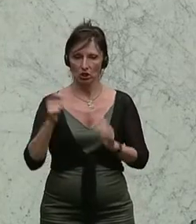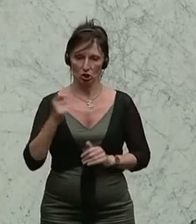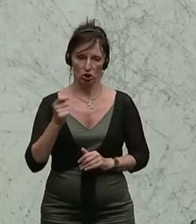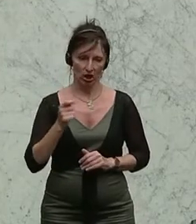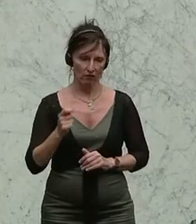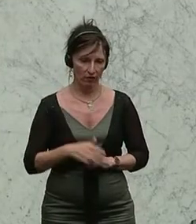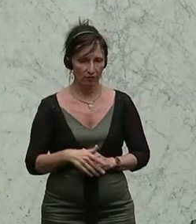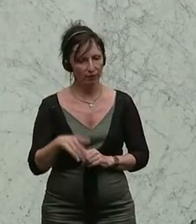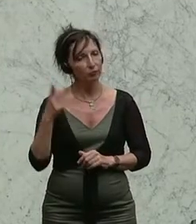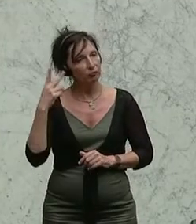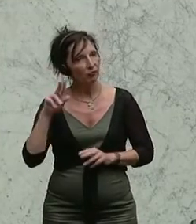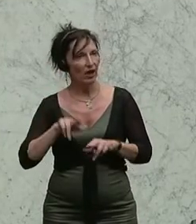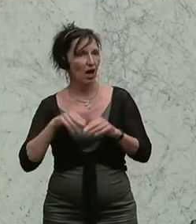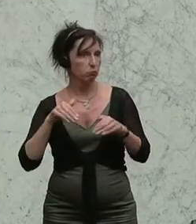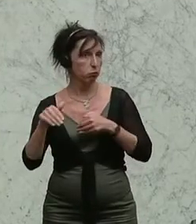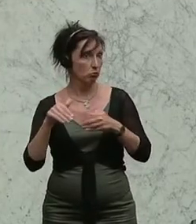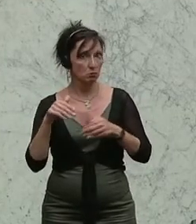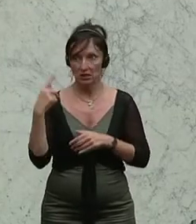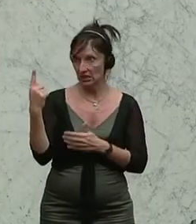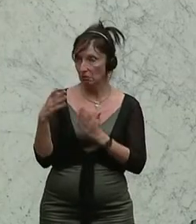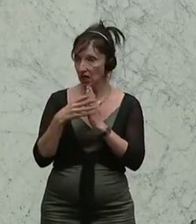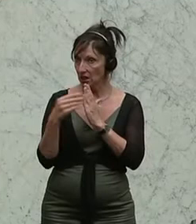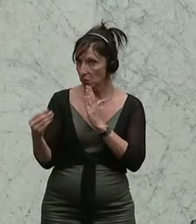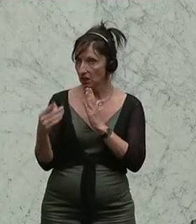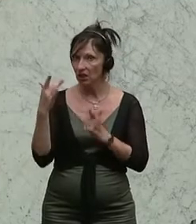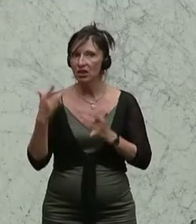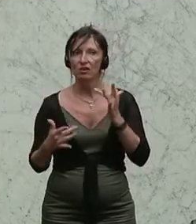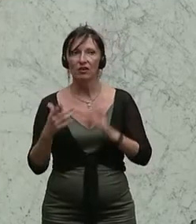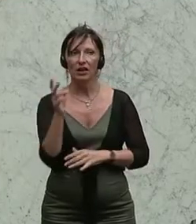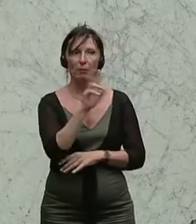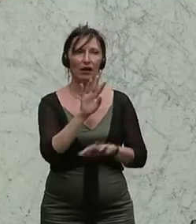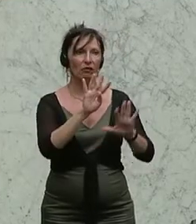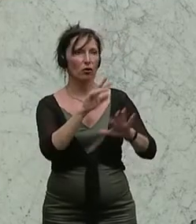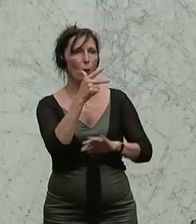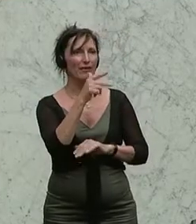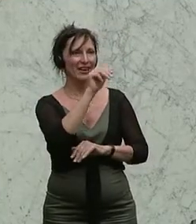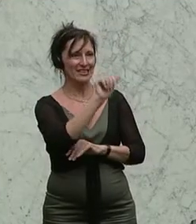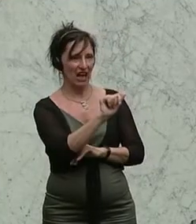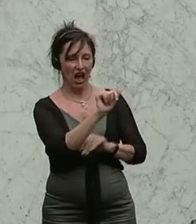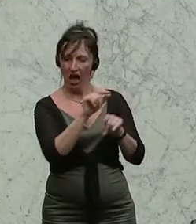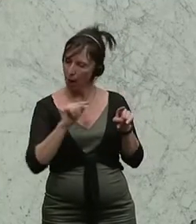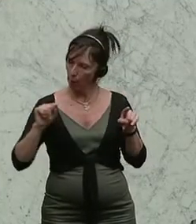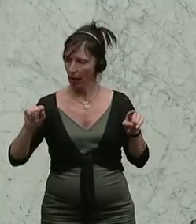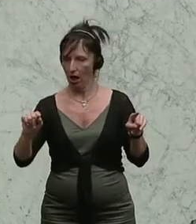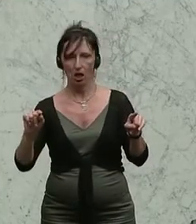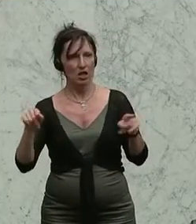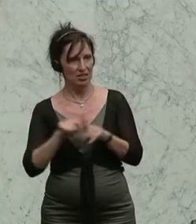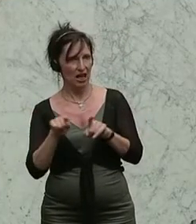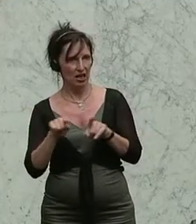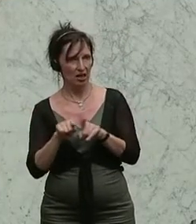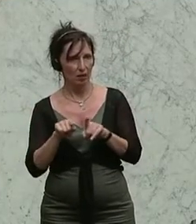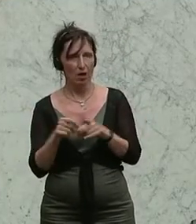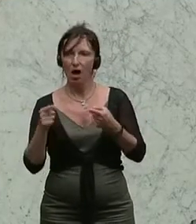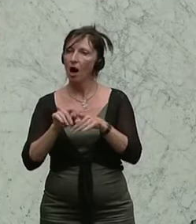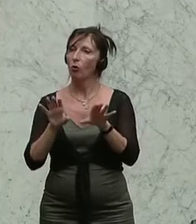Experten, vielleicht könnte man analog zur Regelung des Paragraphen 39a Strafgesetzbuch auch für